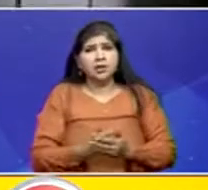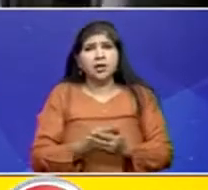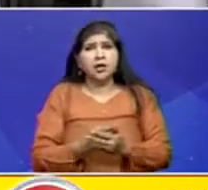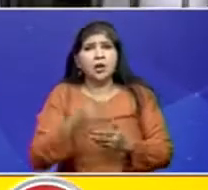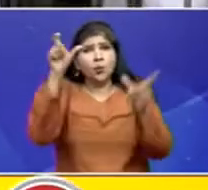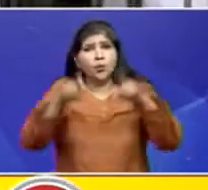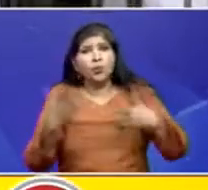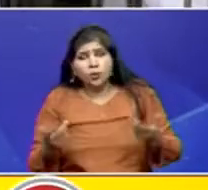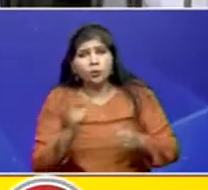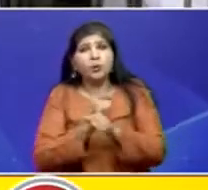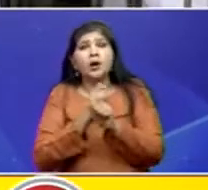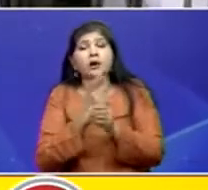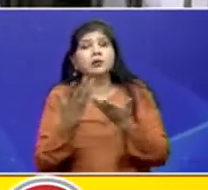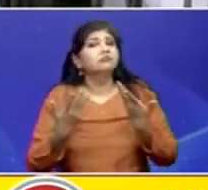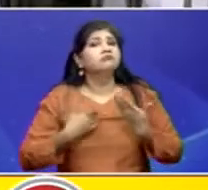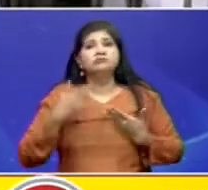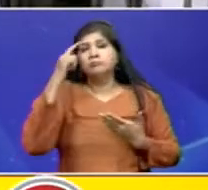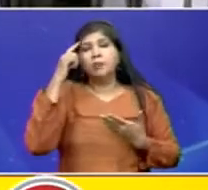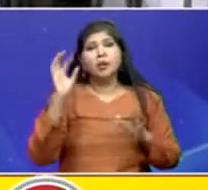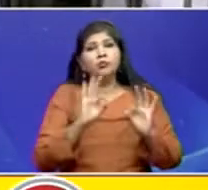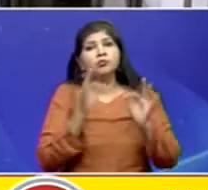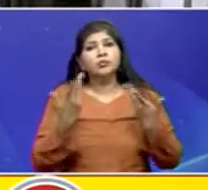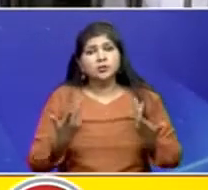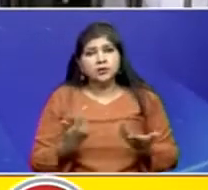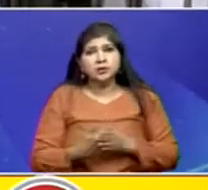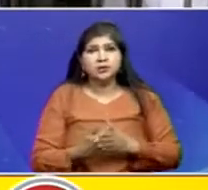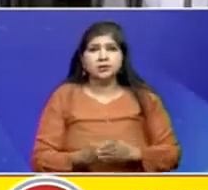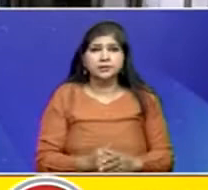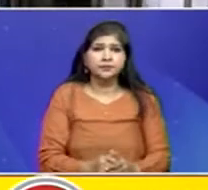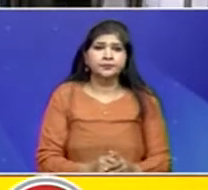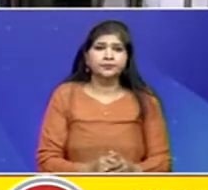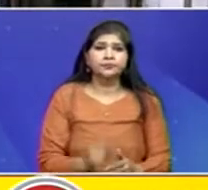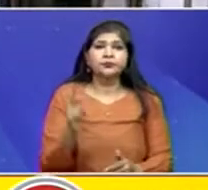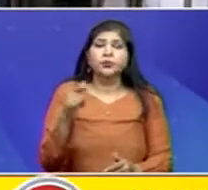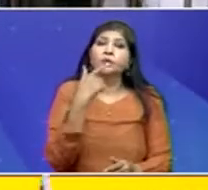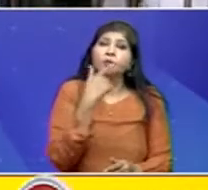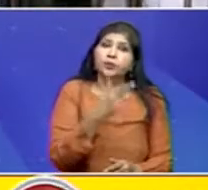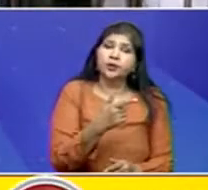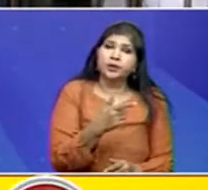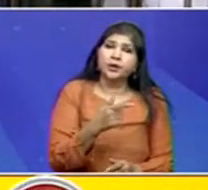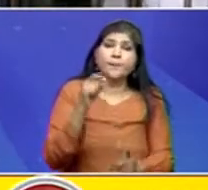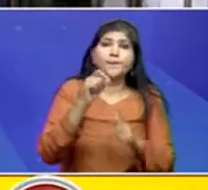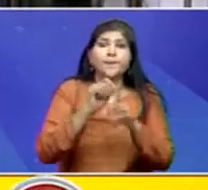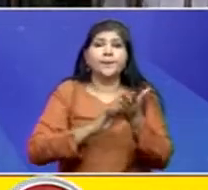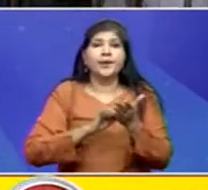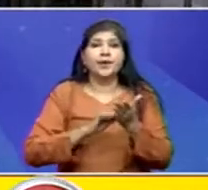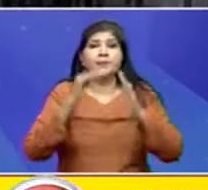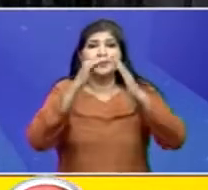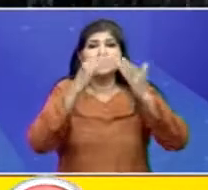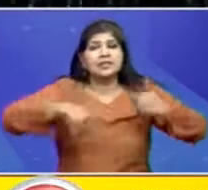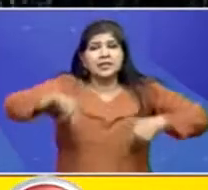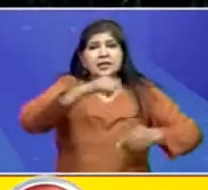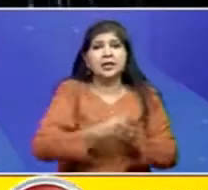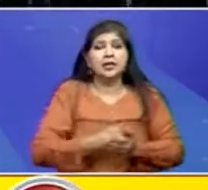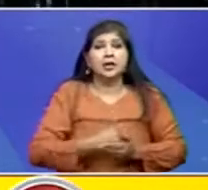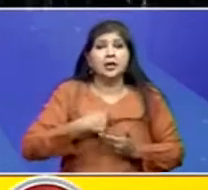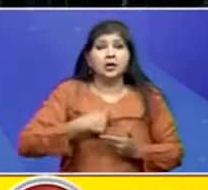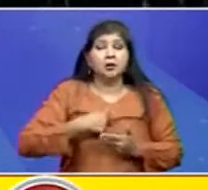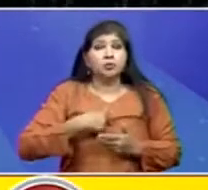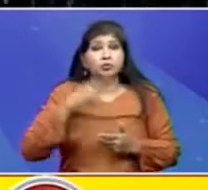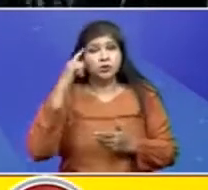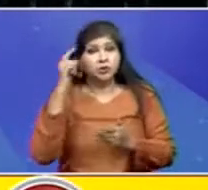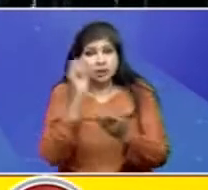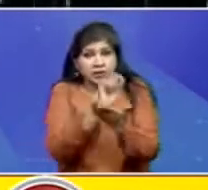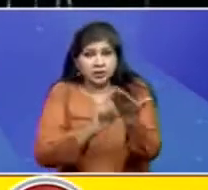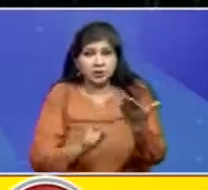में काफी कुछ जानते ही नहीं है उन्होंने पीएम संगरहाले की कुछ ऐसी चीजों के बारे में